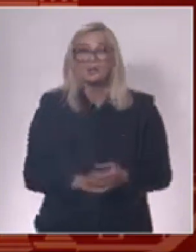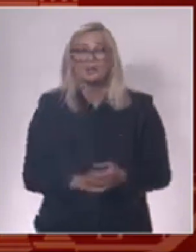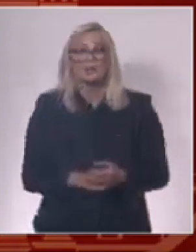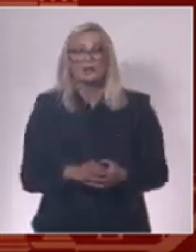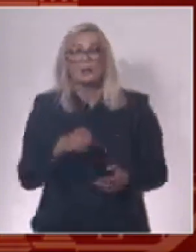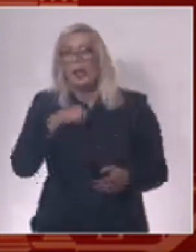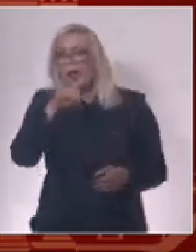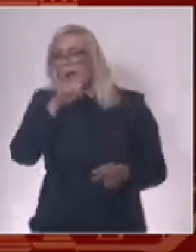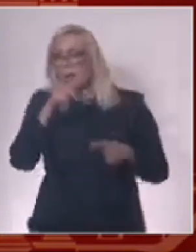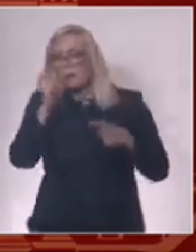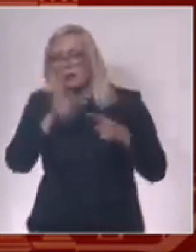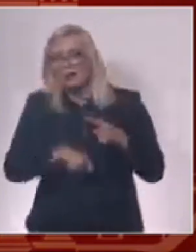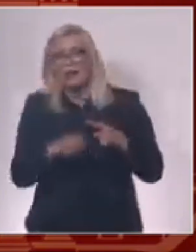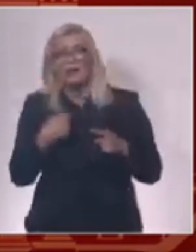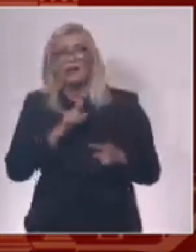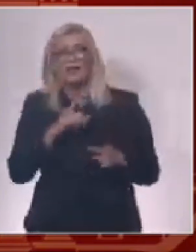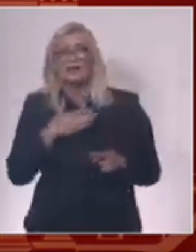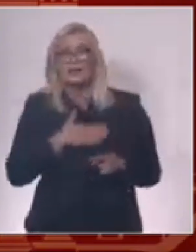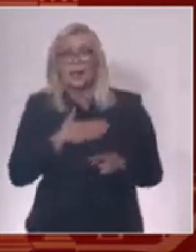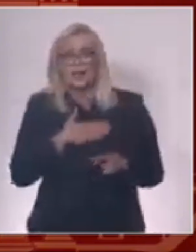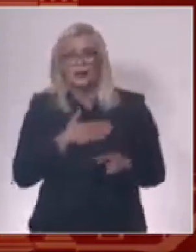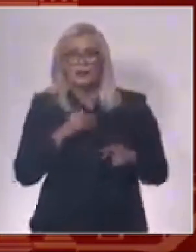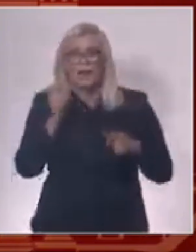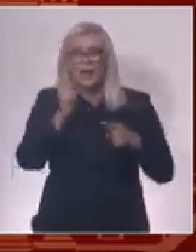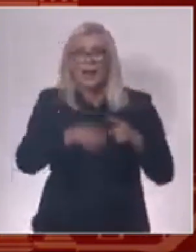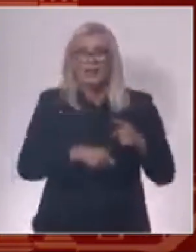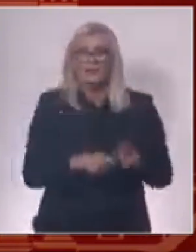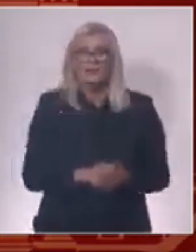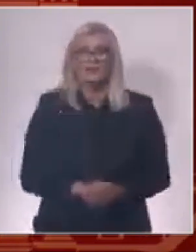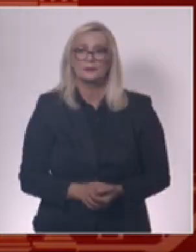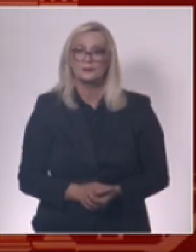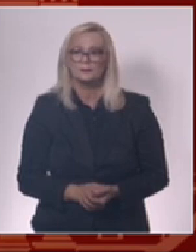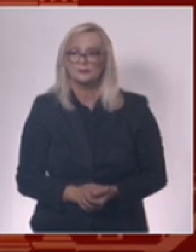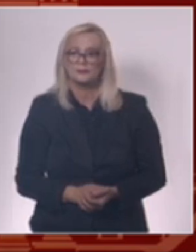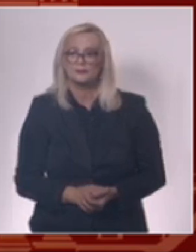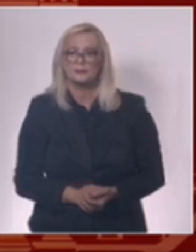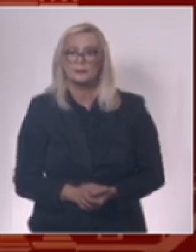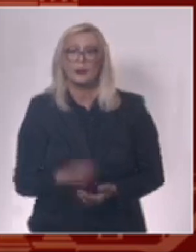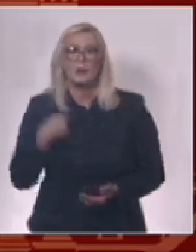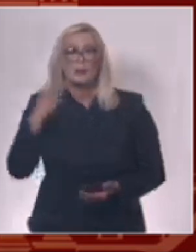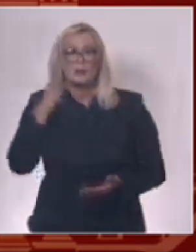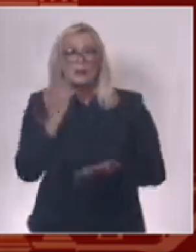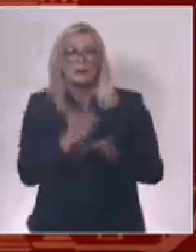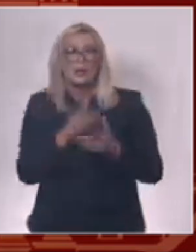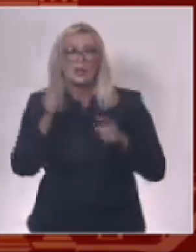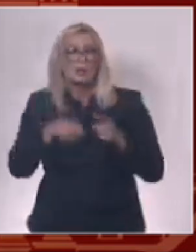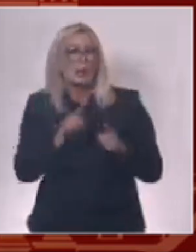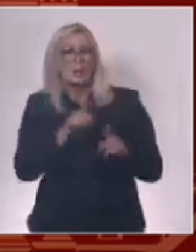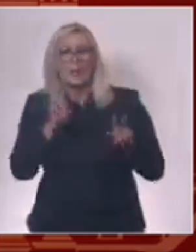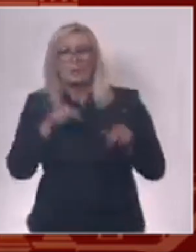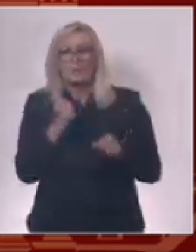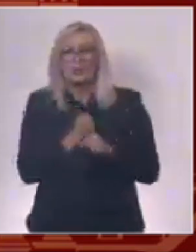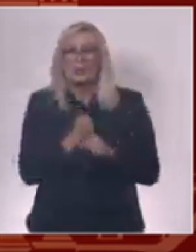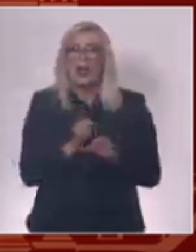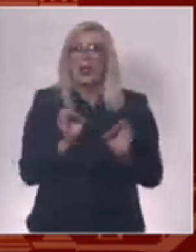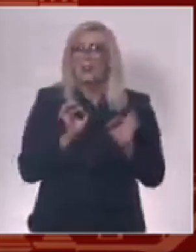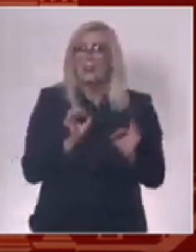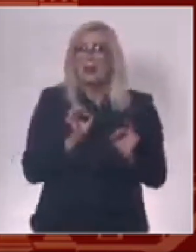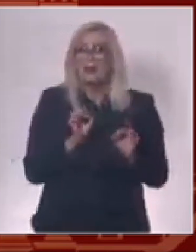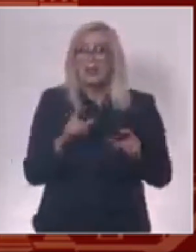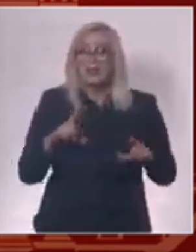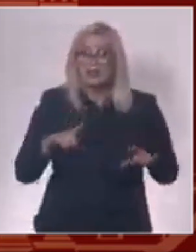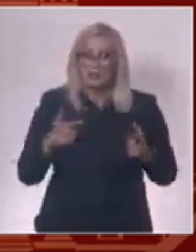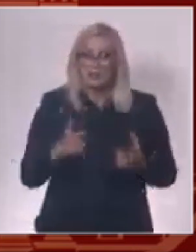казнена политика. Не сум од оние кои што мислат дека со казни ќе направиме подобар квалитет на нашиот